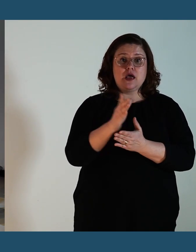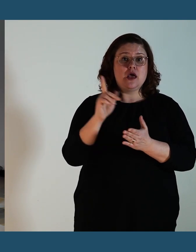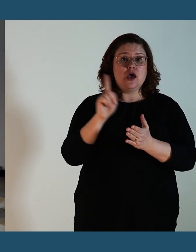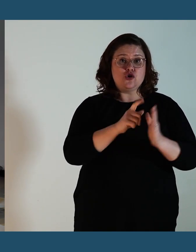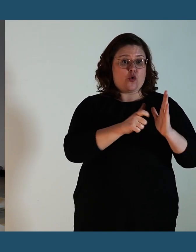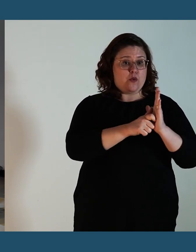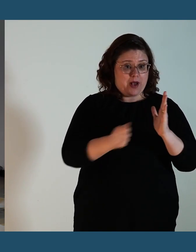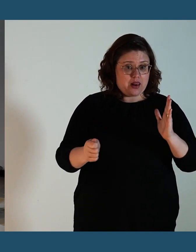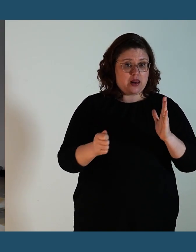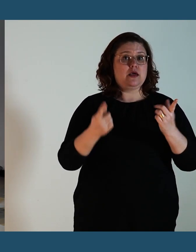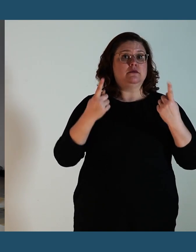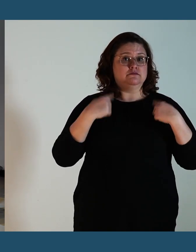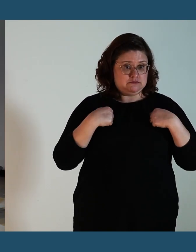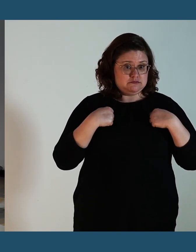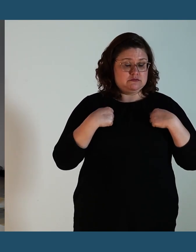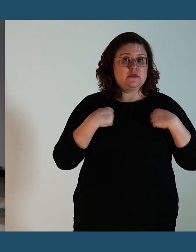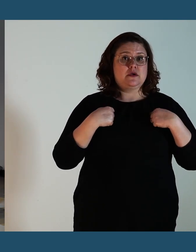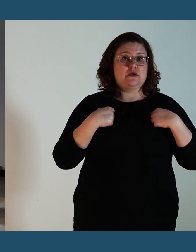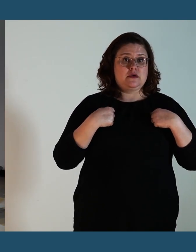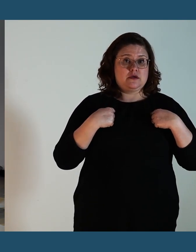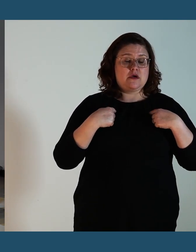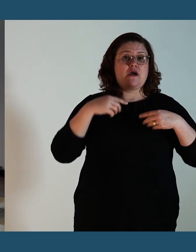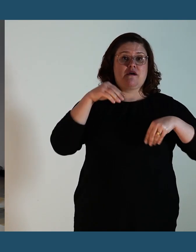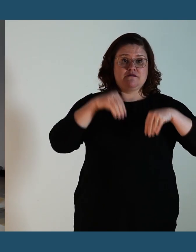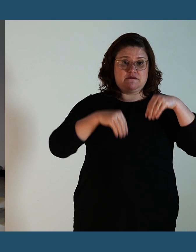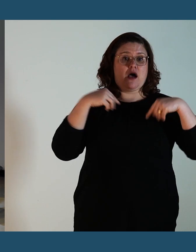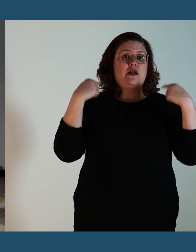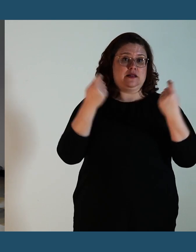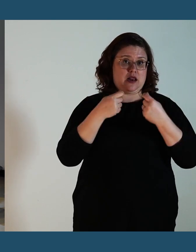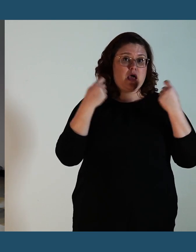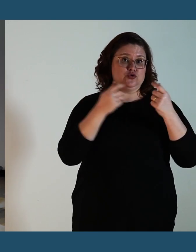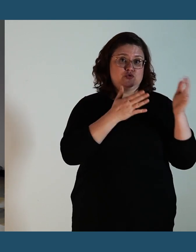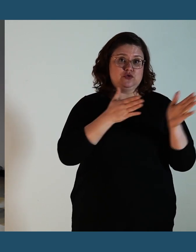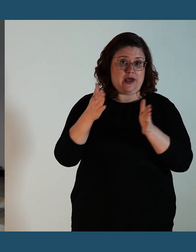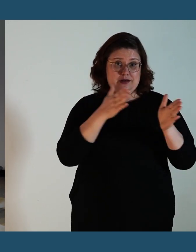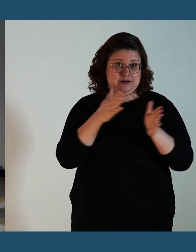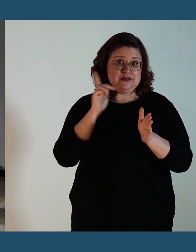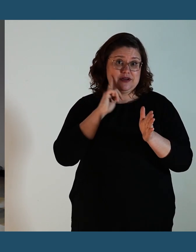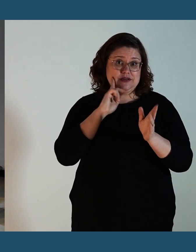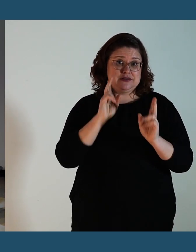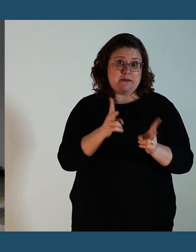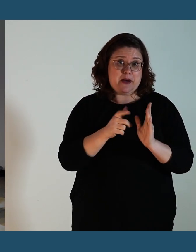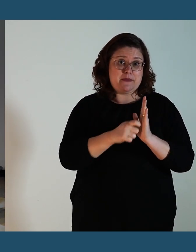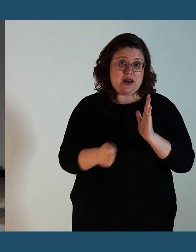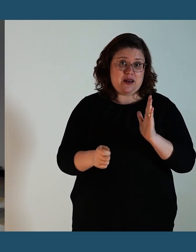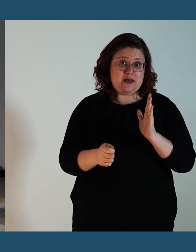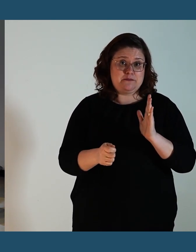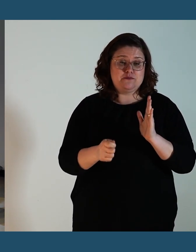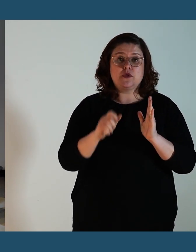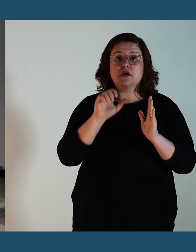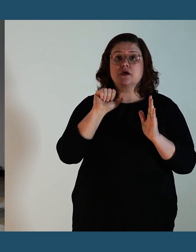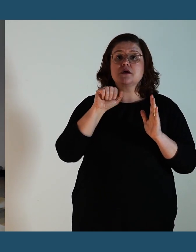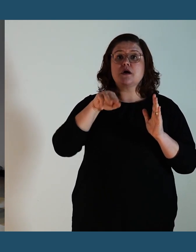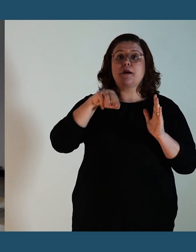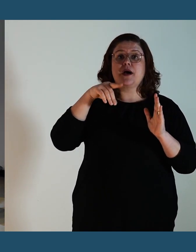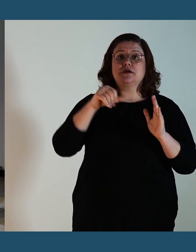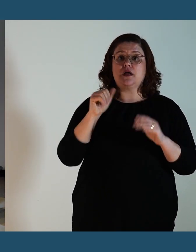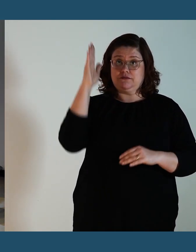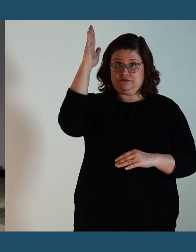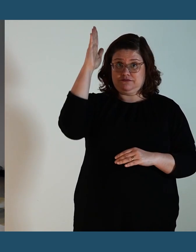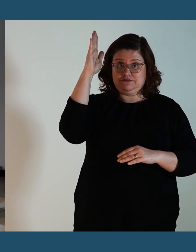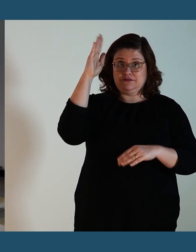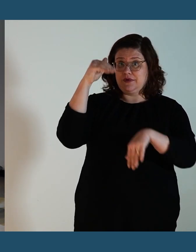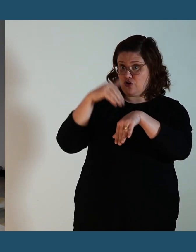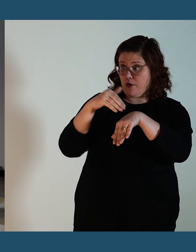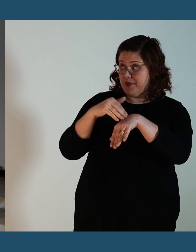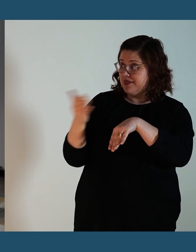sapluuna, minkä kautta te ikään kuin vaalitilaisuudet rakentuu. Amanda siellä nosti kättä, niin sä tällä